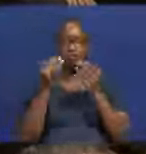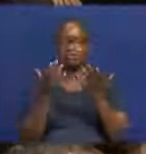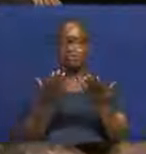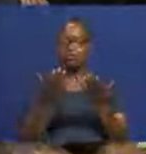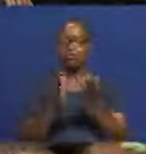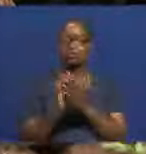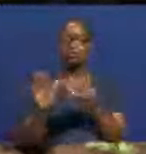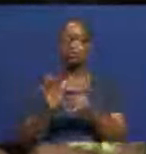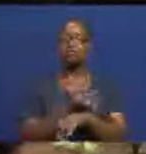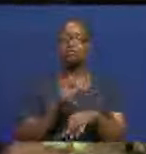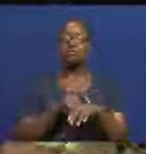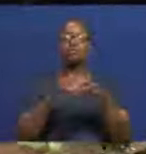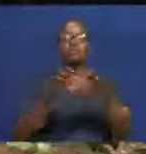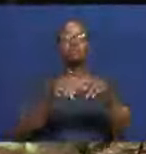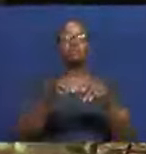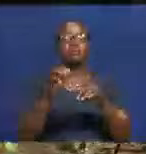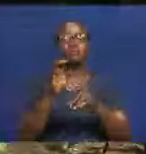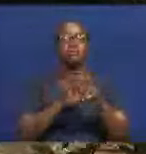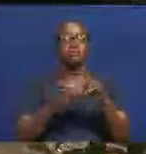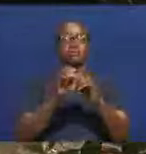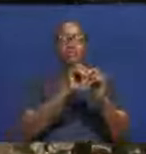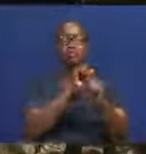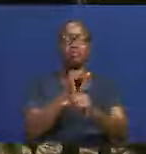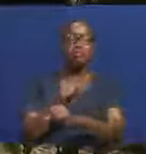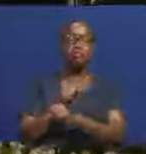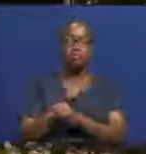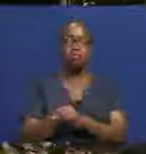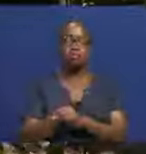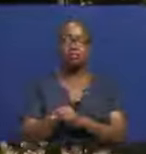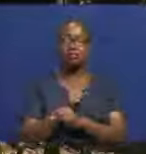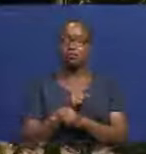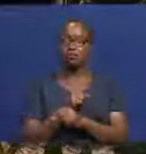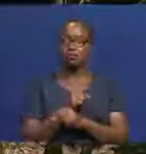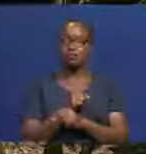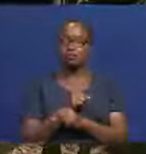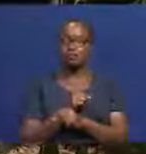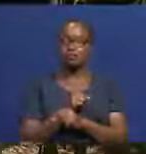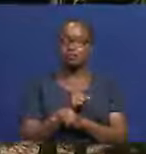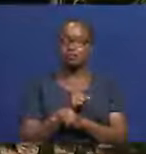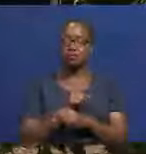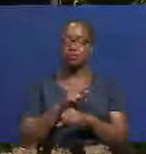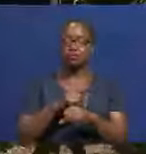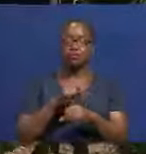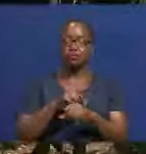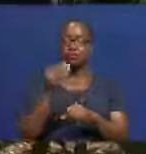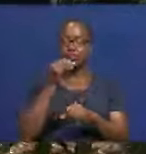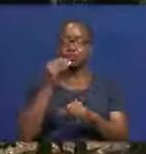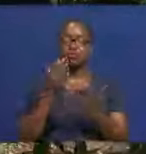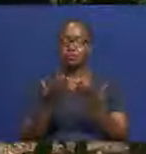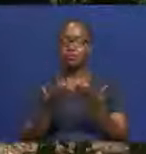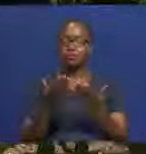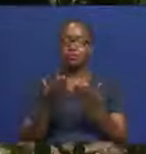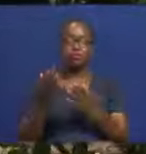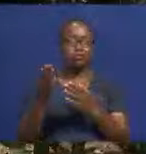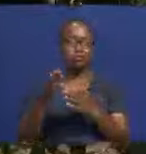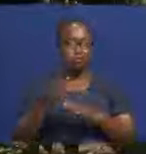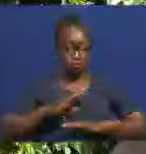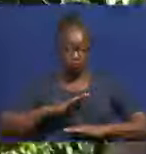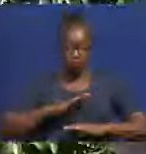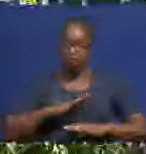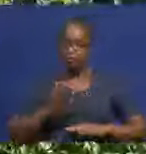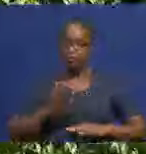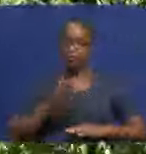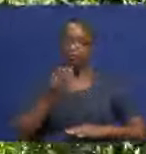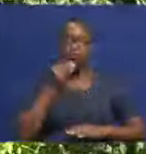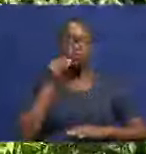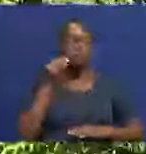full-time farmer who loves environmental conservation. Ni kilimo. Manake food security kwa nyumbani utakuwa na shida.